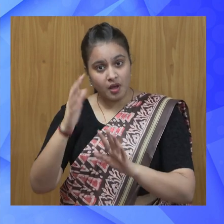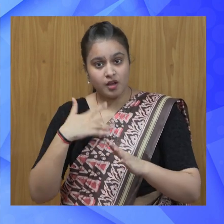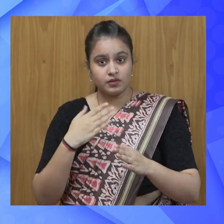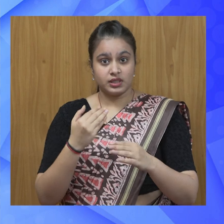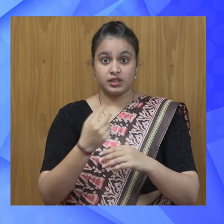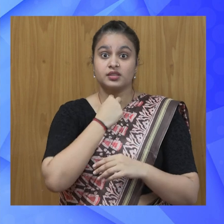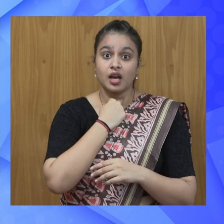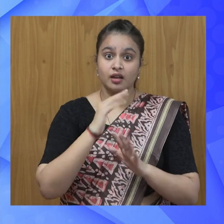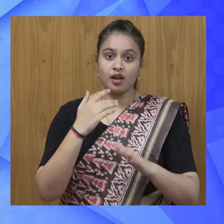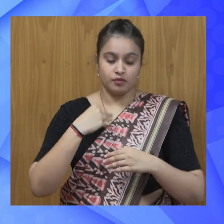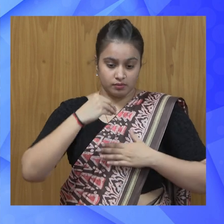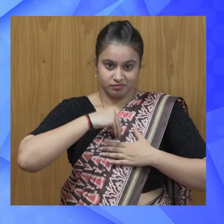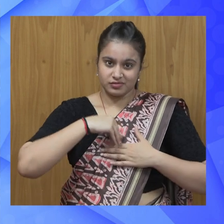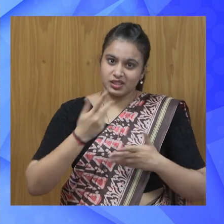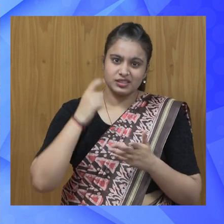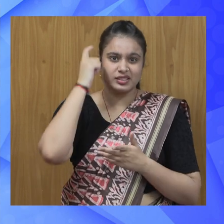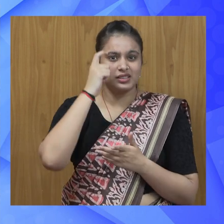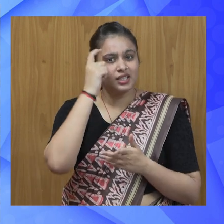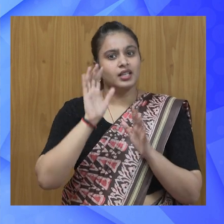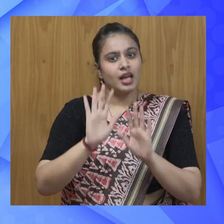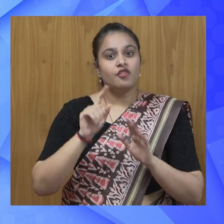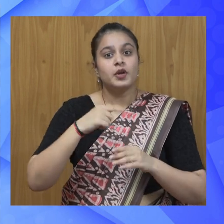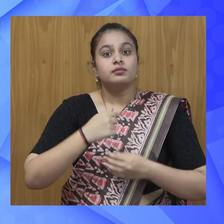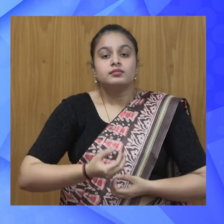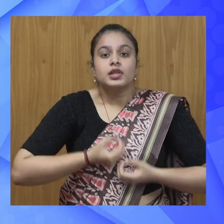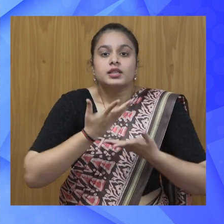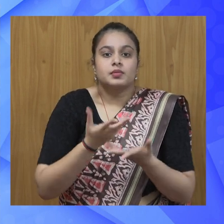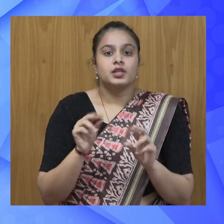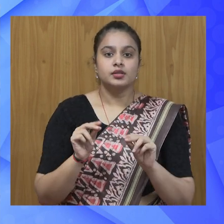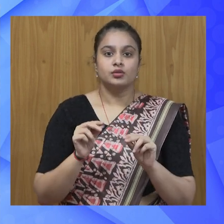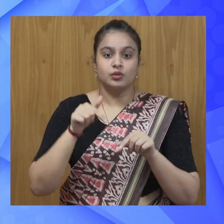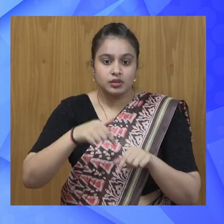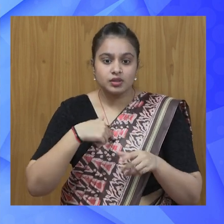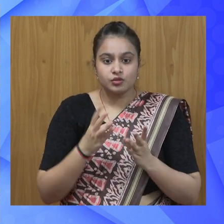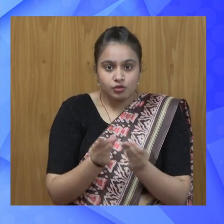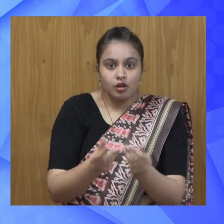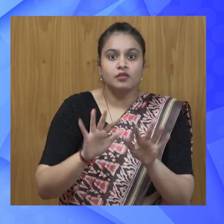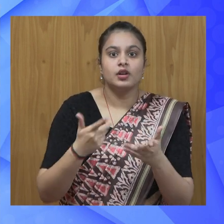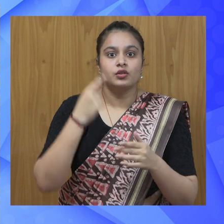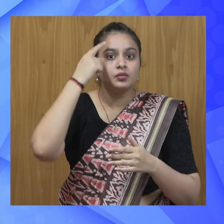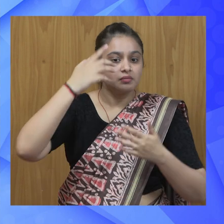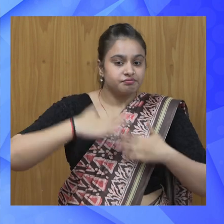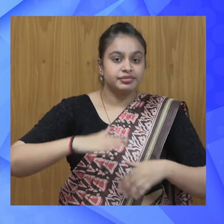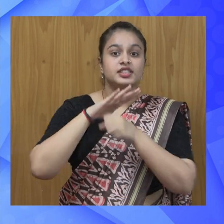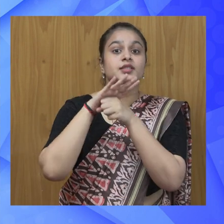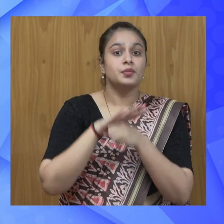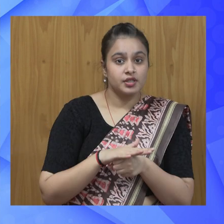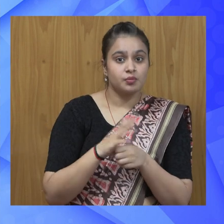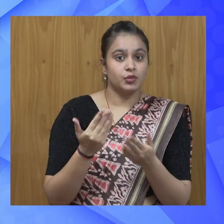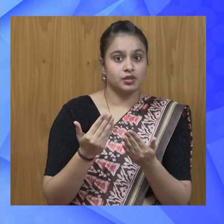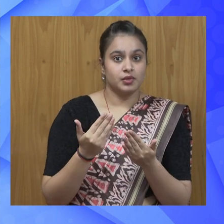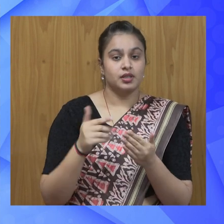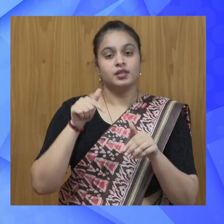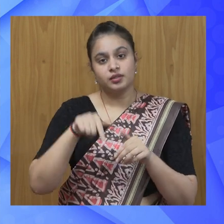की बात नहीं बोल पाता है. अंदर ही अंदर वो सोचता रहता है कि इससे मैं कैसे निकलूं, वो भी कहीं ना कहीं मानसिक दबाव का भी कारण है बनता